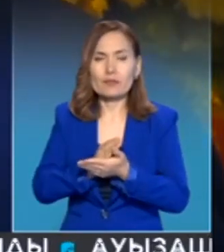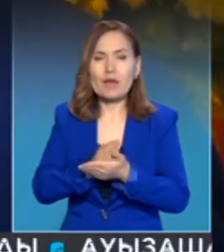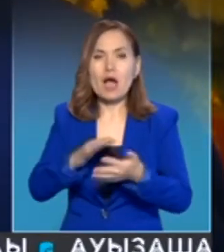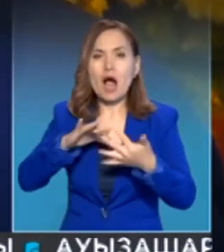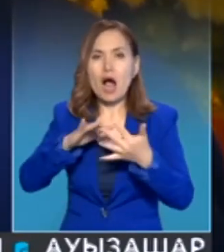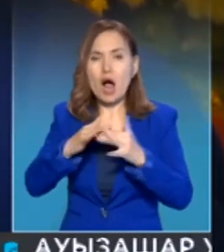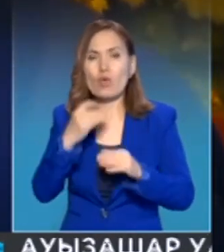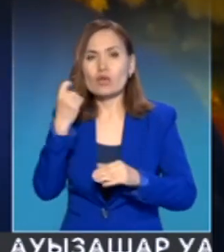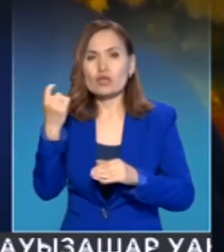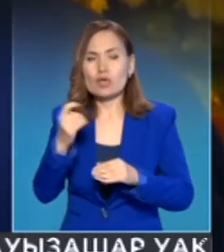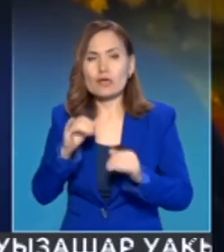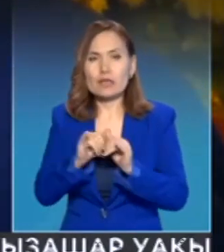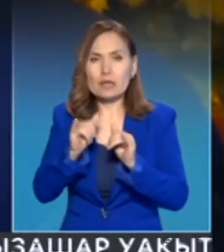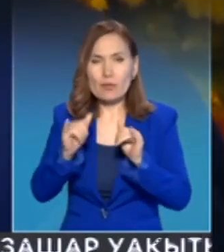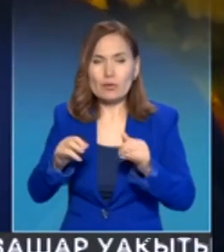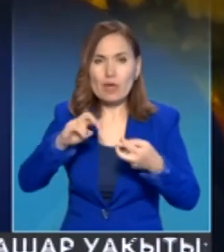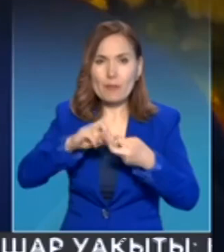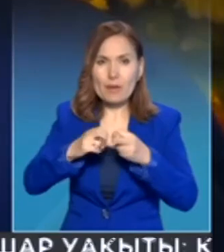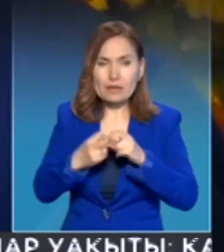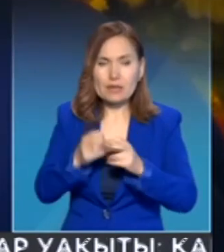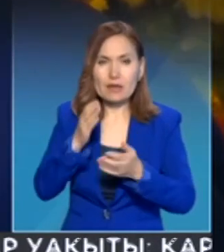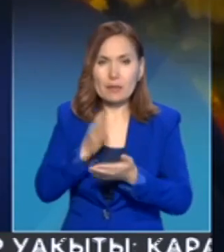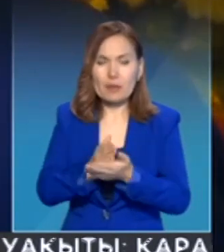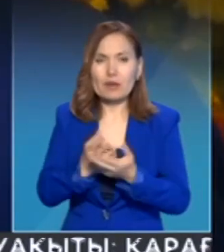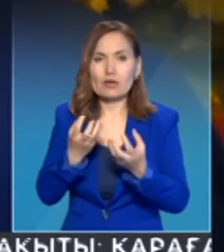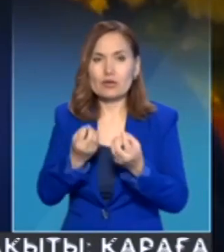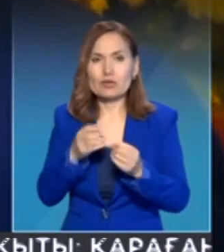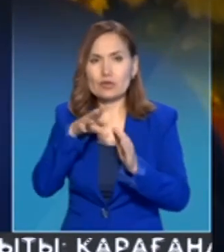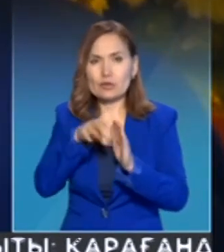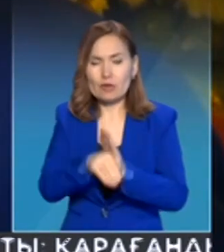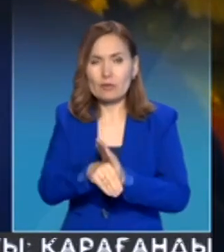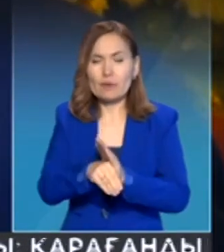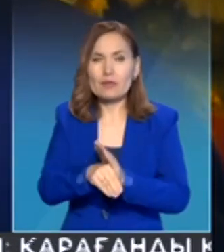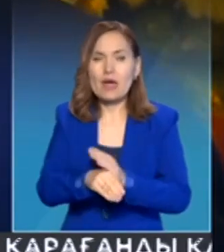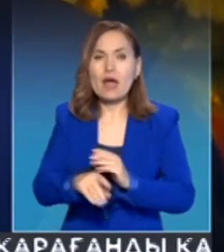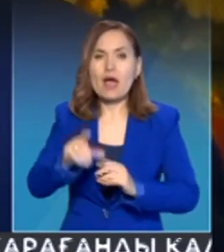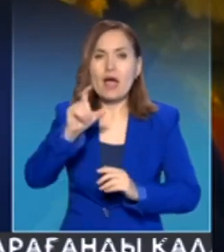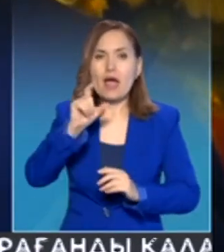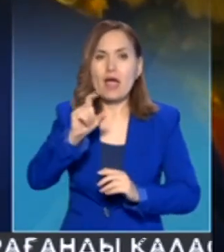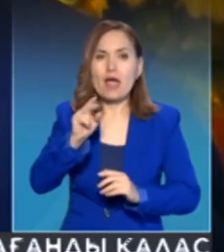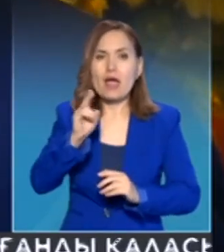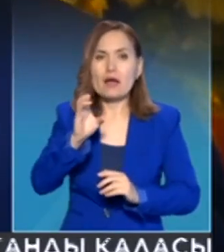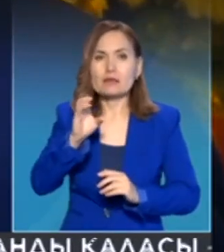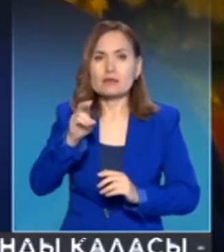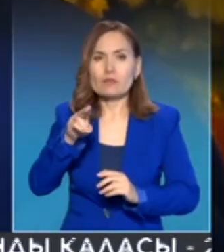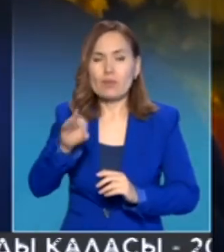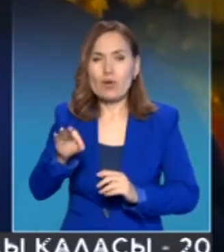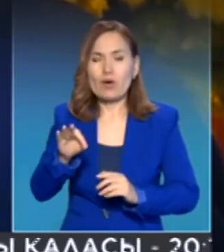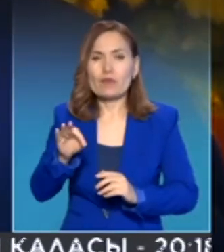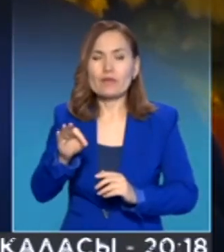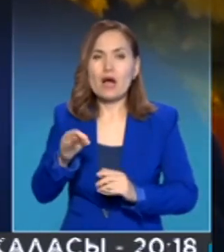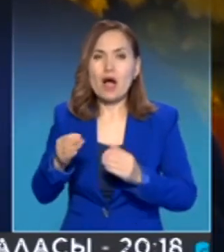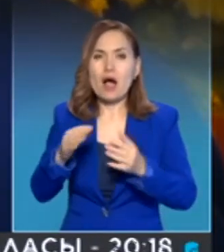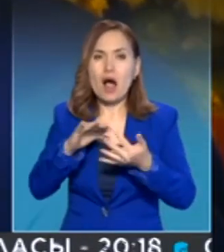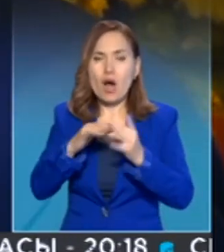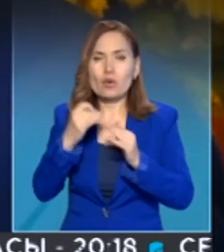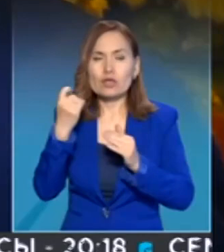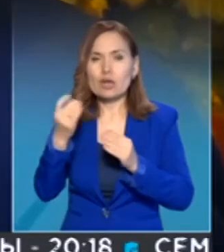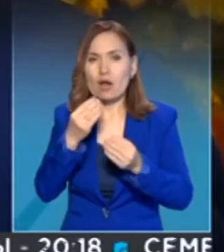ауыл шаруашылықты дамыту мәселелері, сонымен қатар мына экспо ауыл шаруашылық заттарын